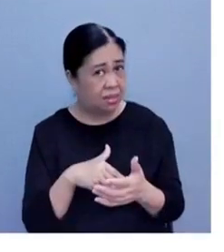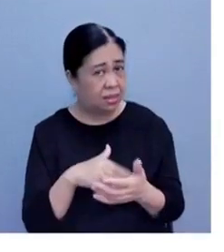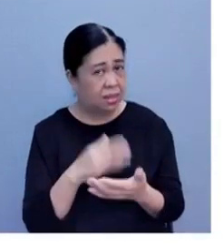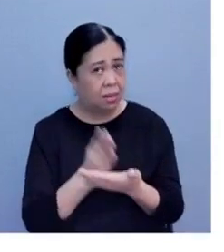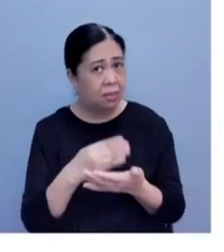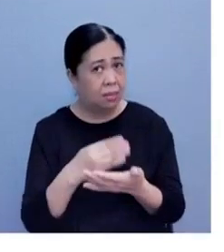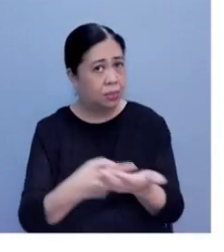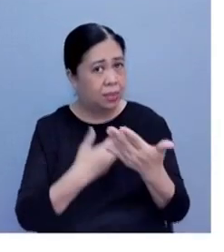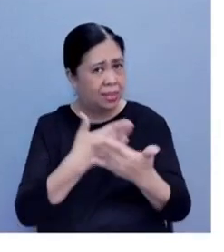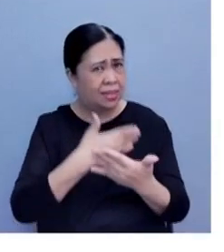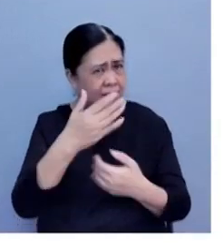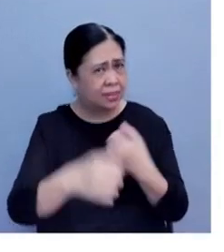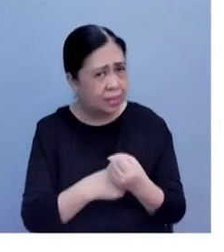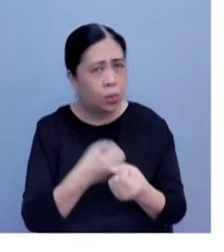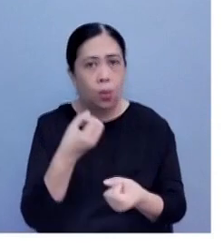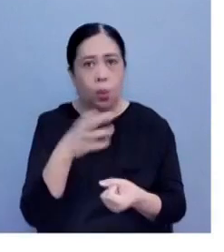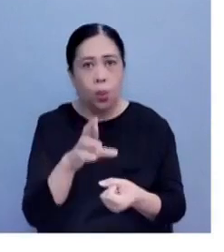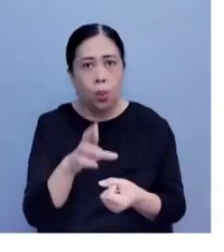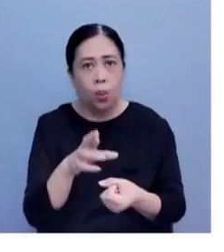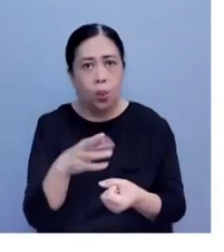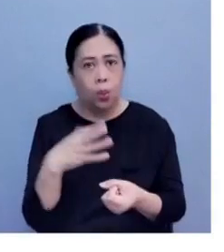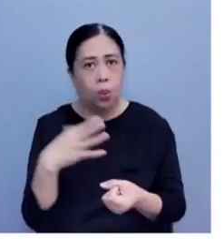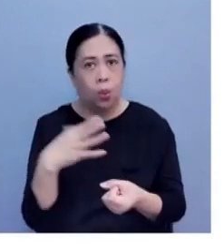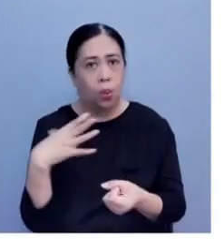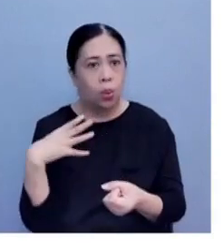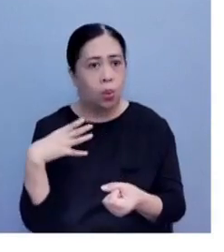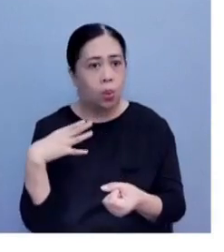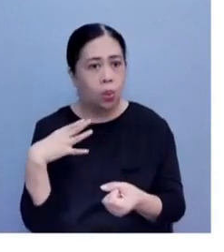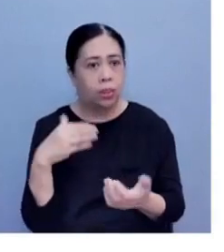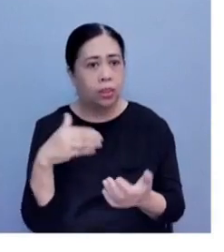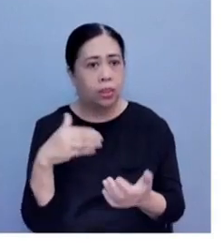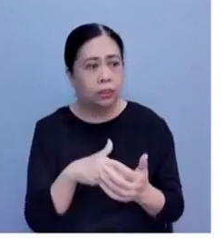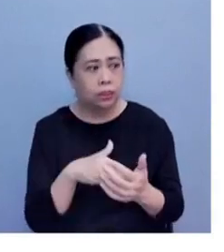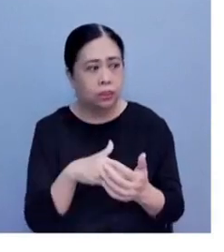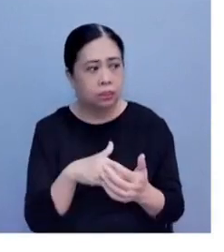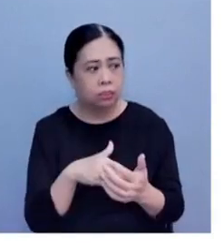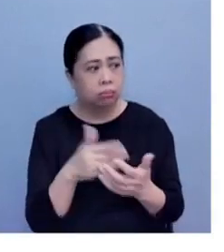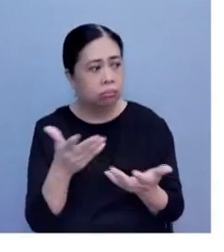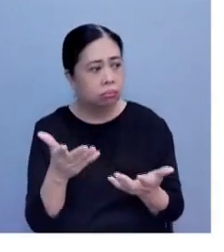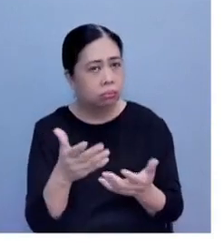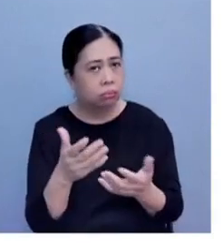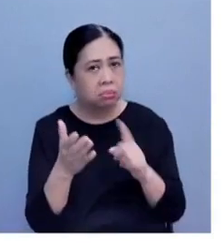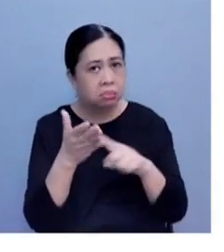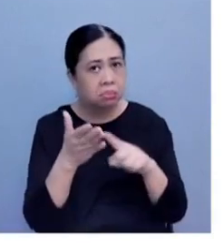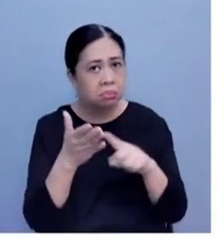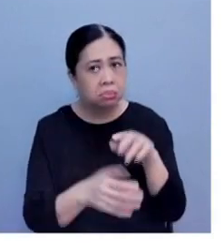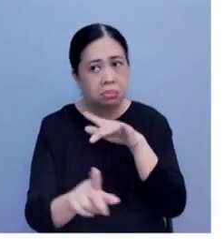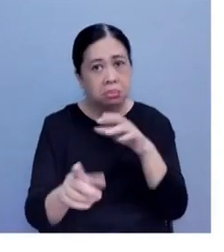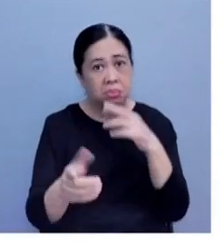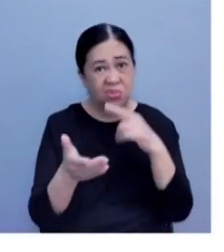year o di kaya mag-iintay na lamang sa mga audit observation report mula sa COA?